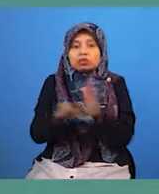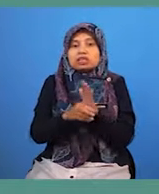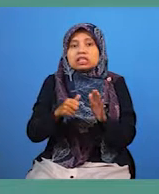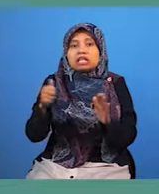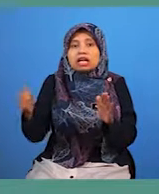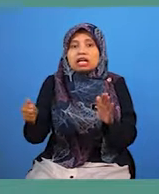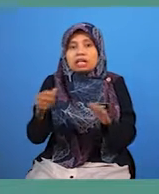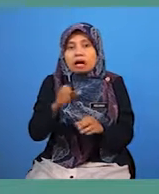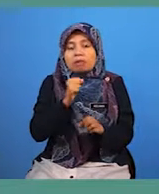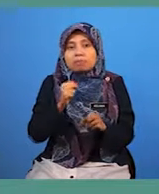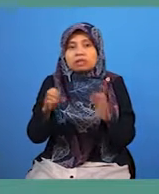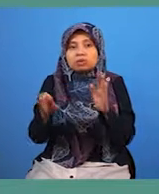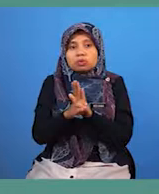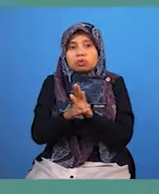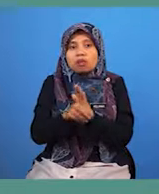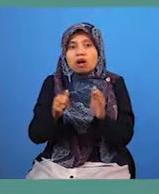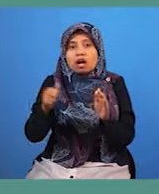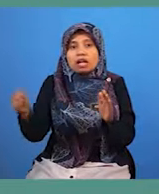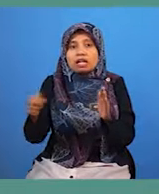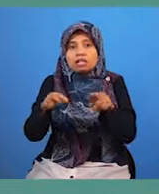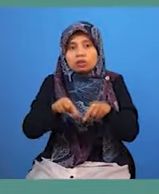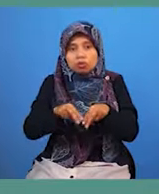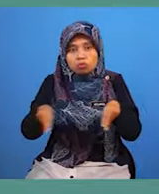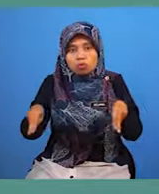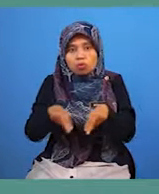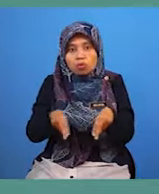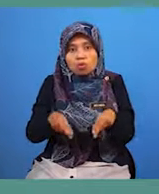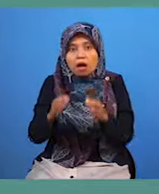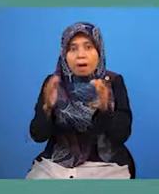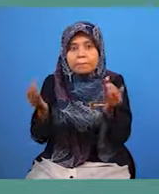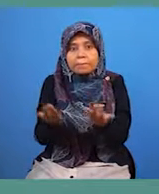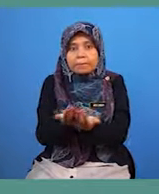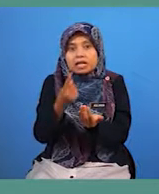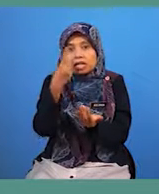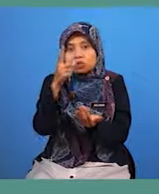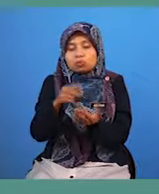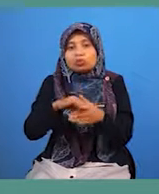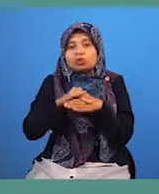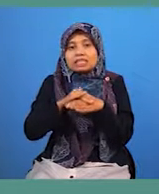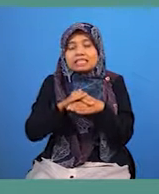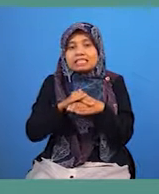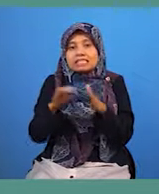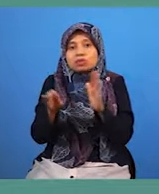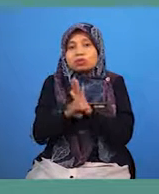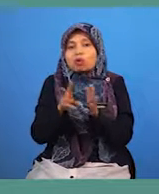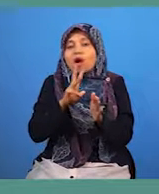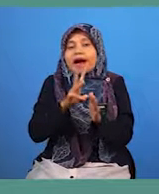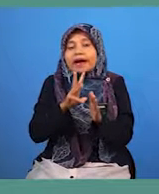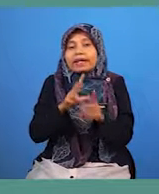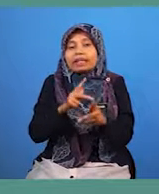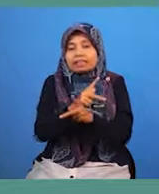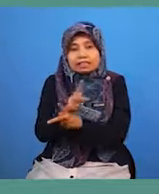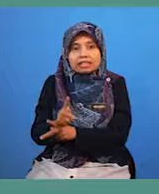mengambil sampel, alat mengukur dan juga bekas untuk kita isi sampel air ternakan